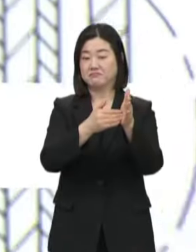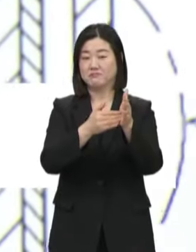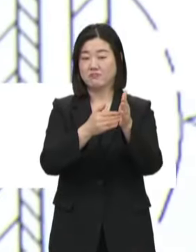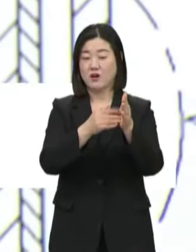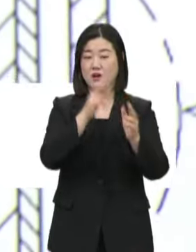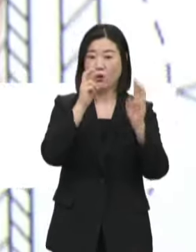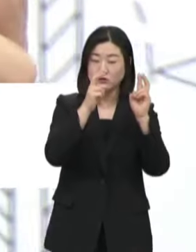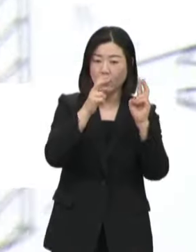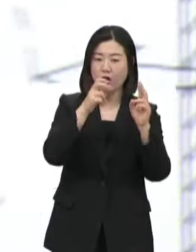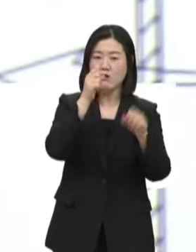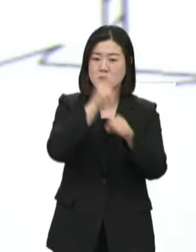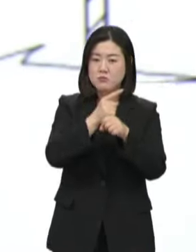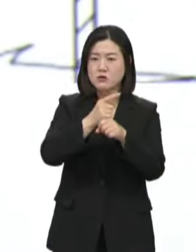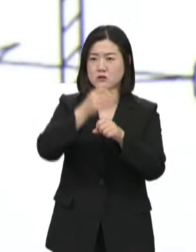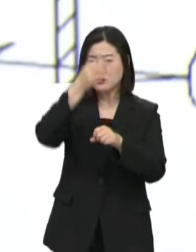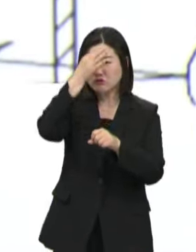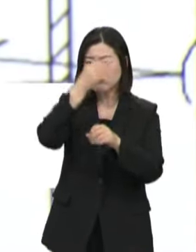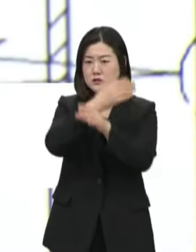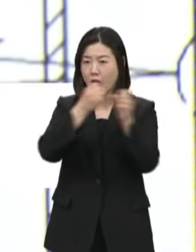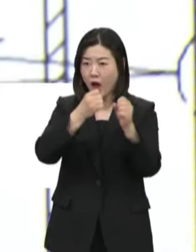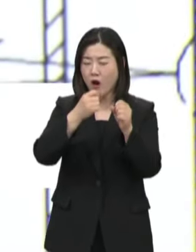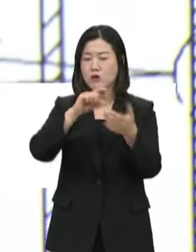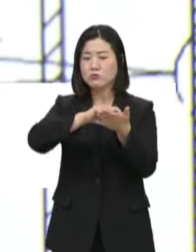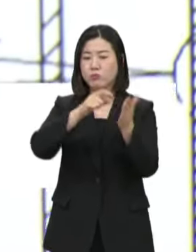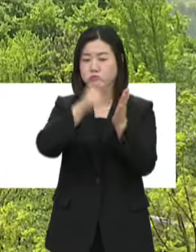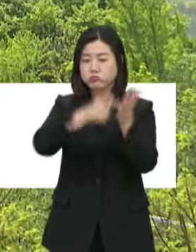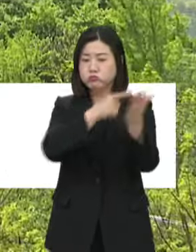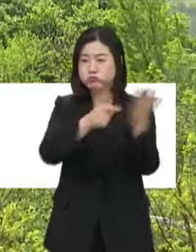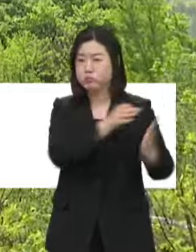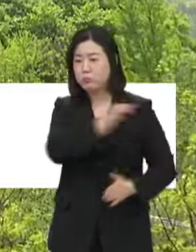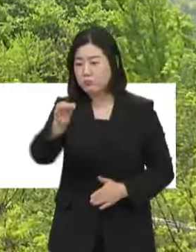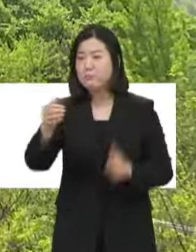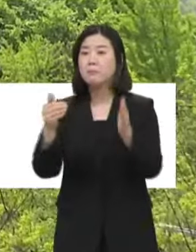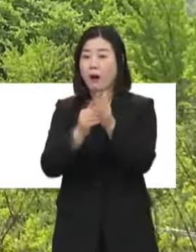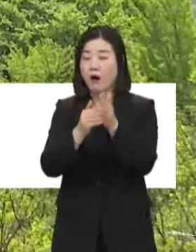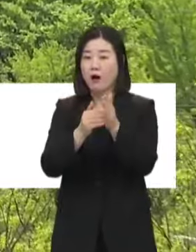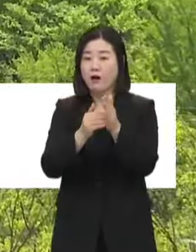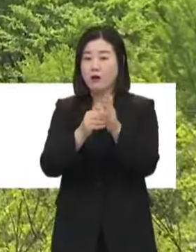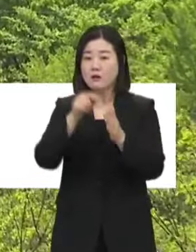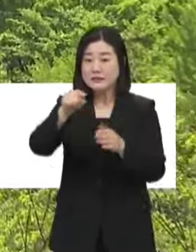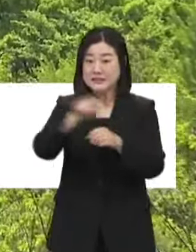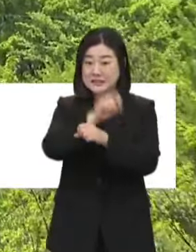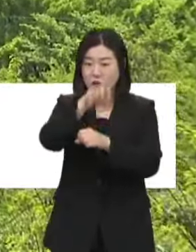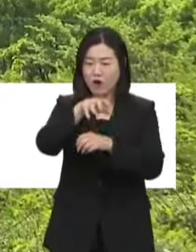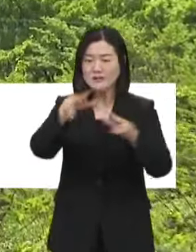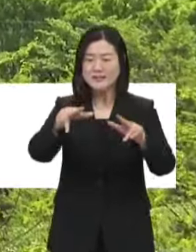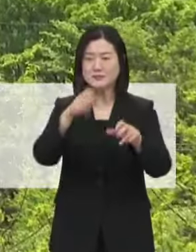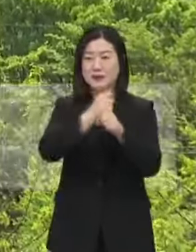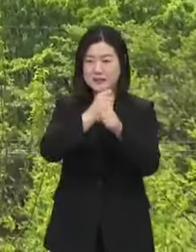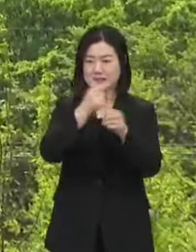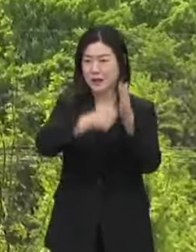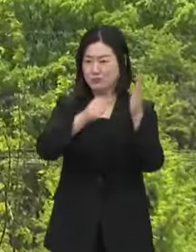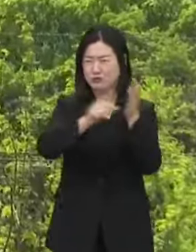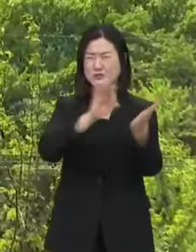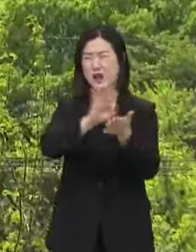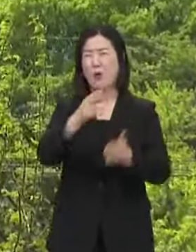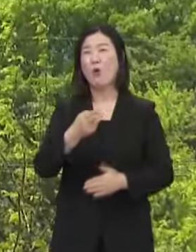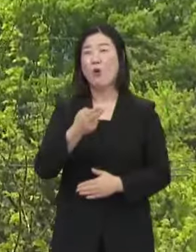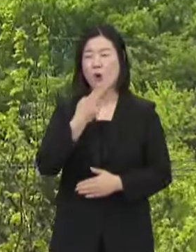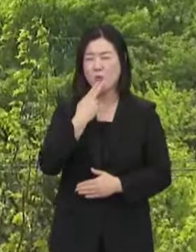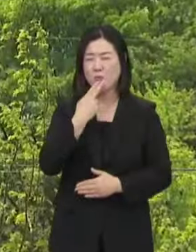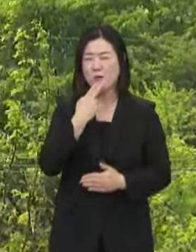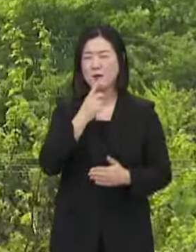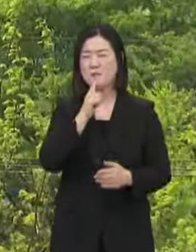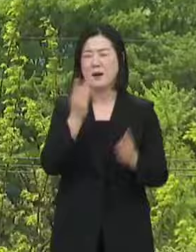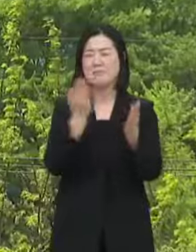KT 이미 기술고문 계약을 통해 적정한 보상금을 지급했으며 해당 특허들은 현재 생산되는 제품들에 적용되지 않고